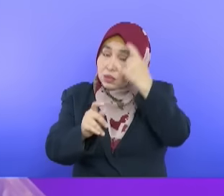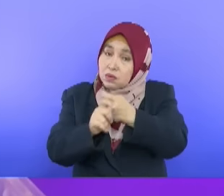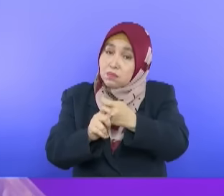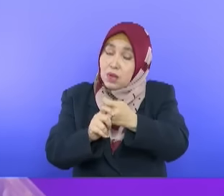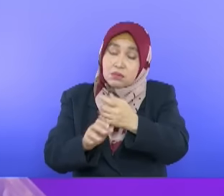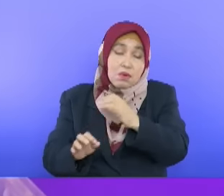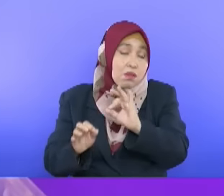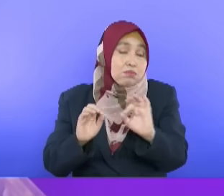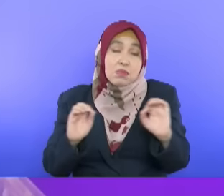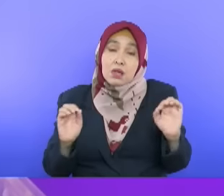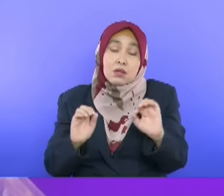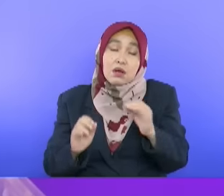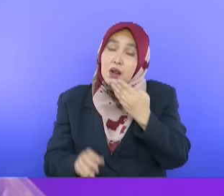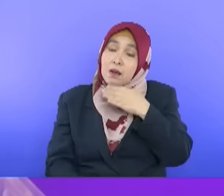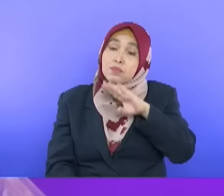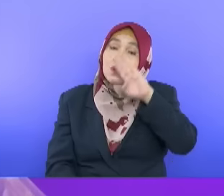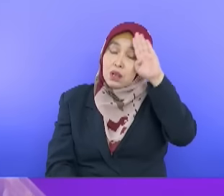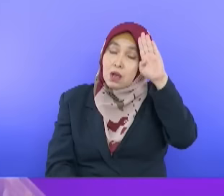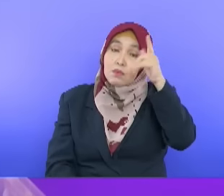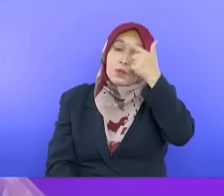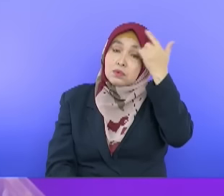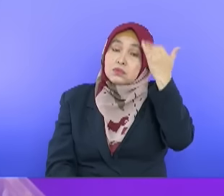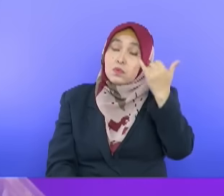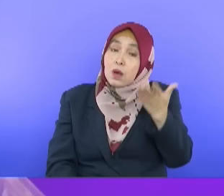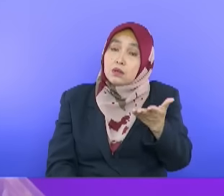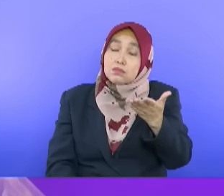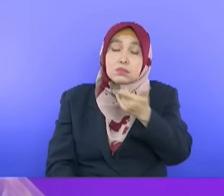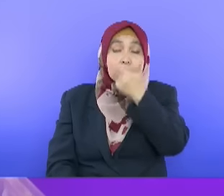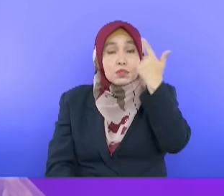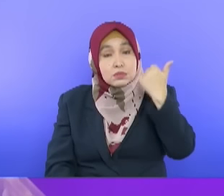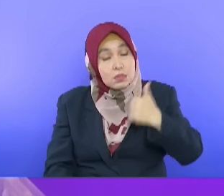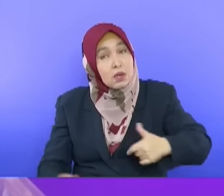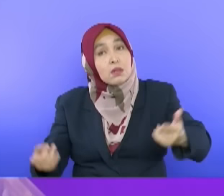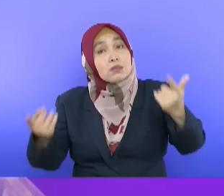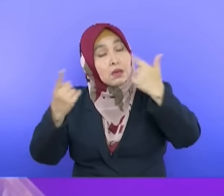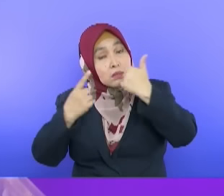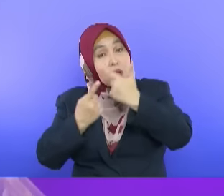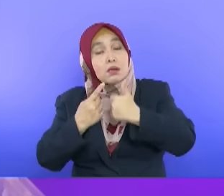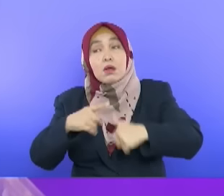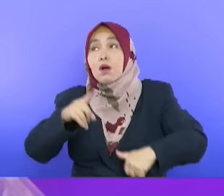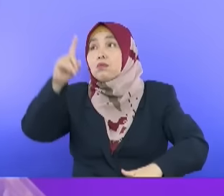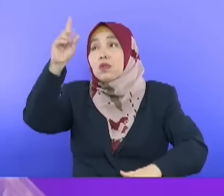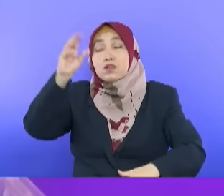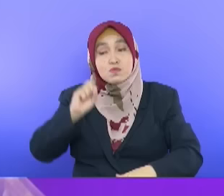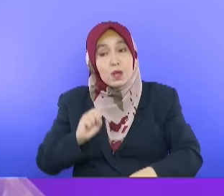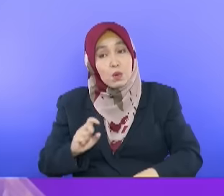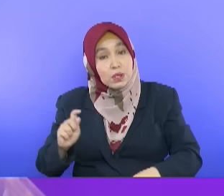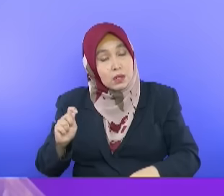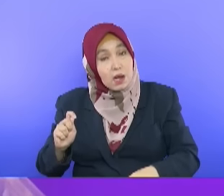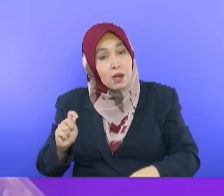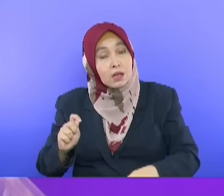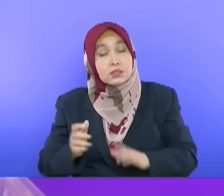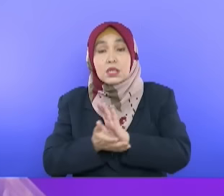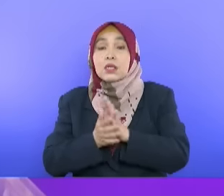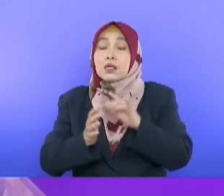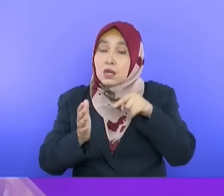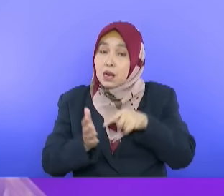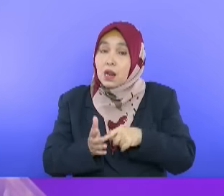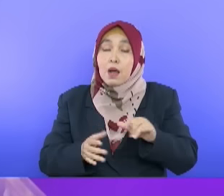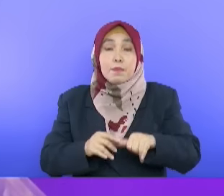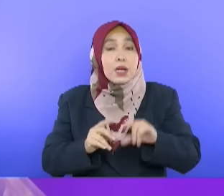kalau tidak Alhamdulillah karena apa adalah datang daripada Allah Subhanahu Wa Ta'ala jadi inilah